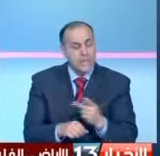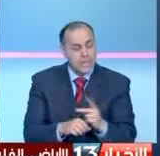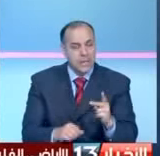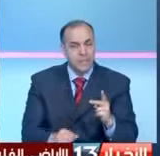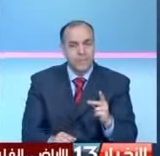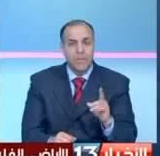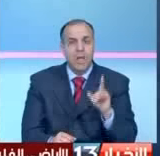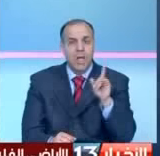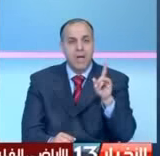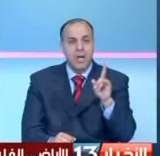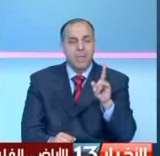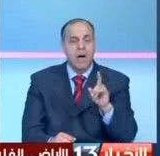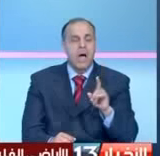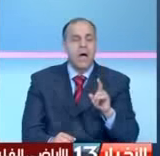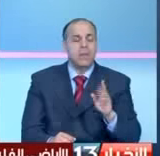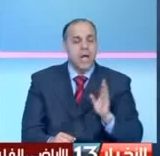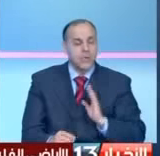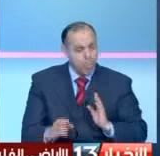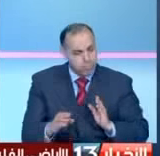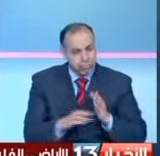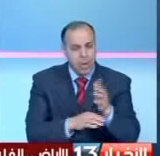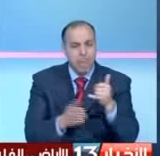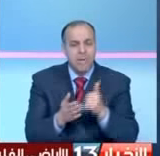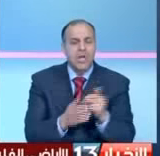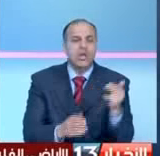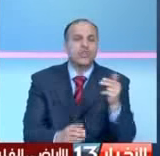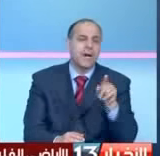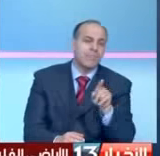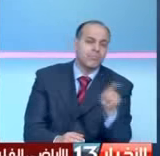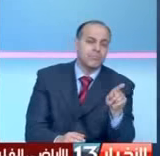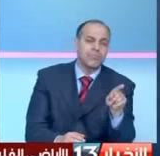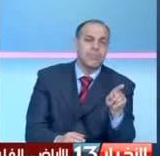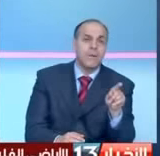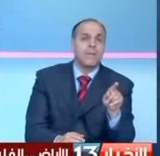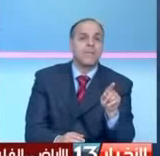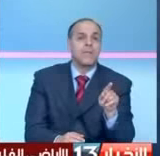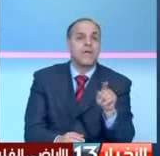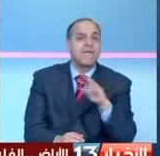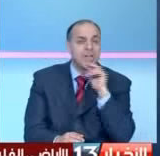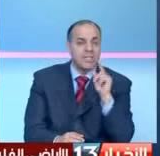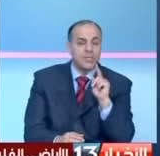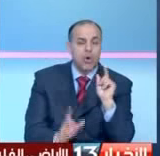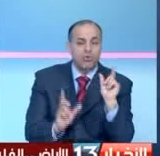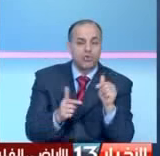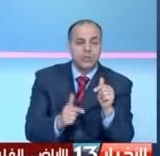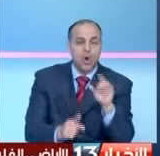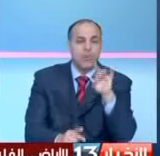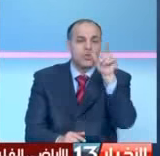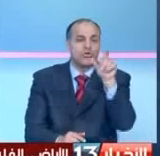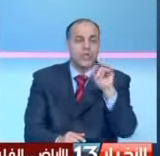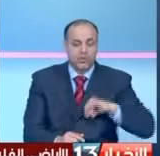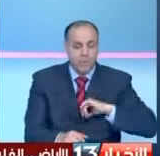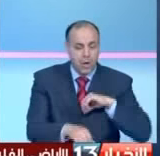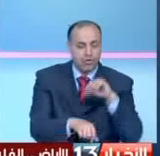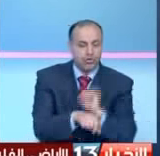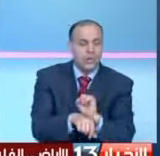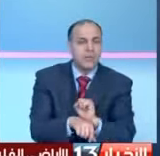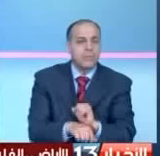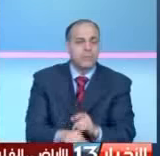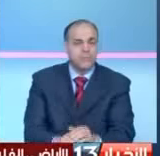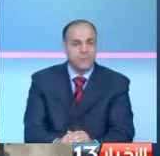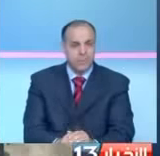متفاوتة. كما اقتحمت أيضا بلدة عزون شرق قلقيلية بالضفة الغربية واعتقلت 15 شابا